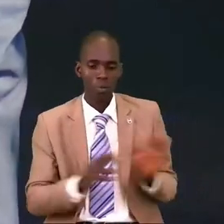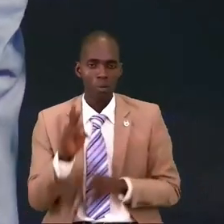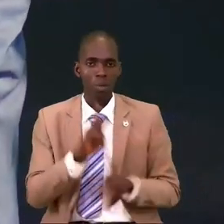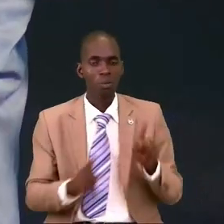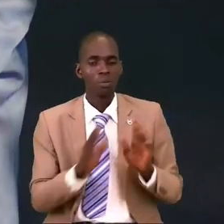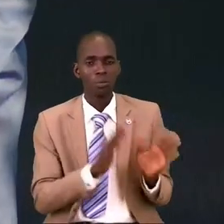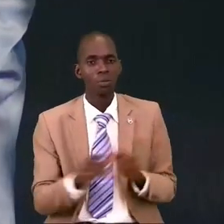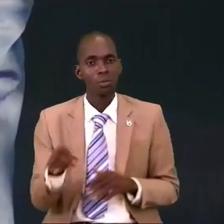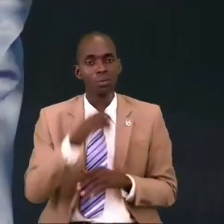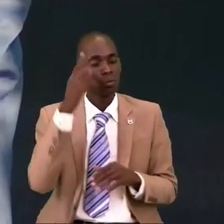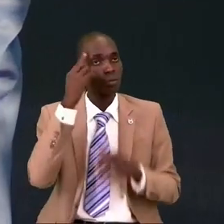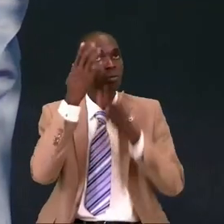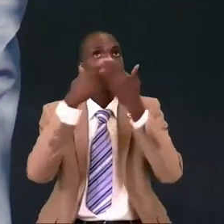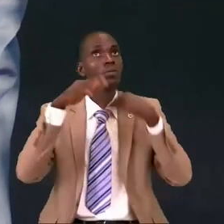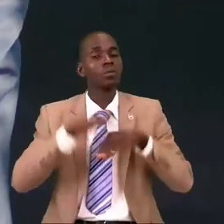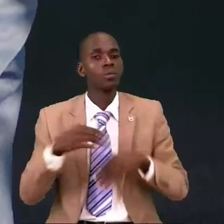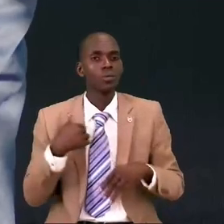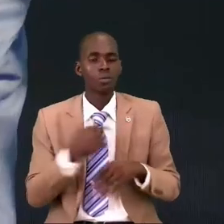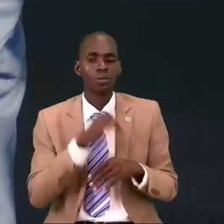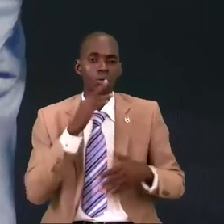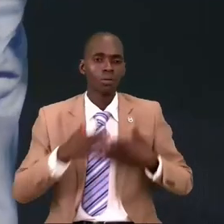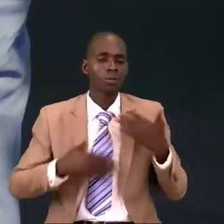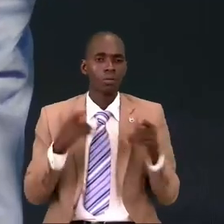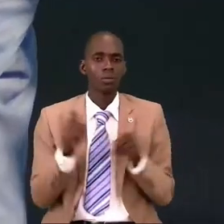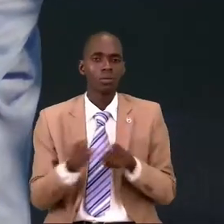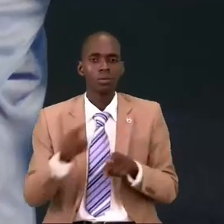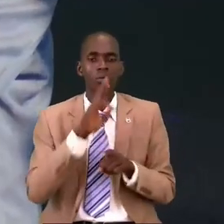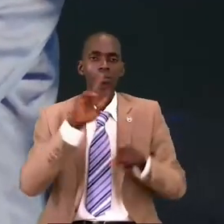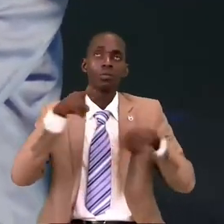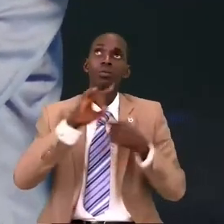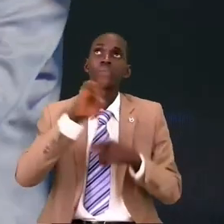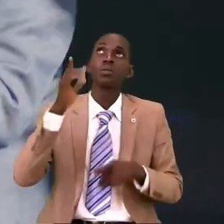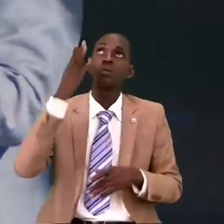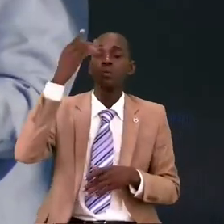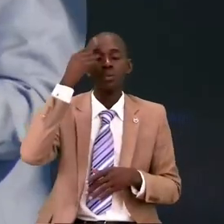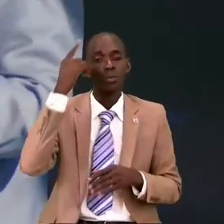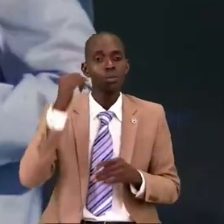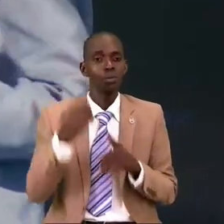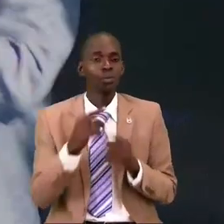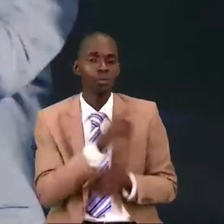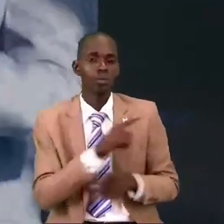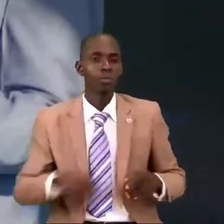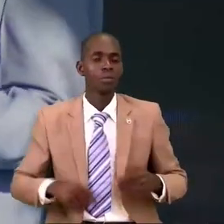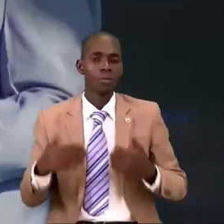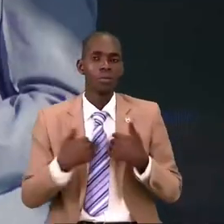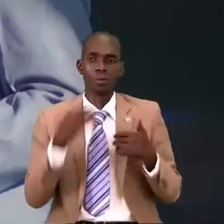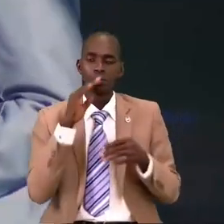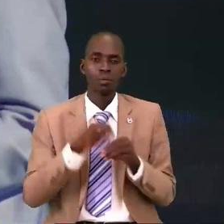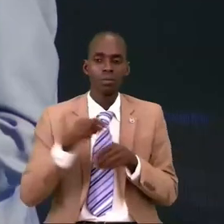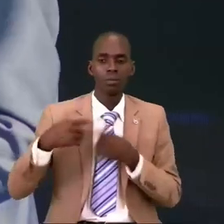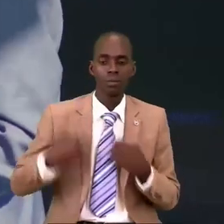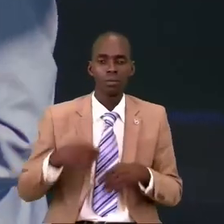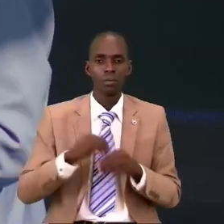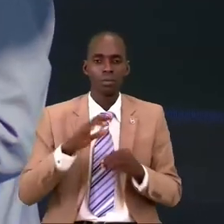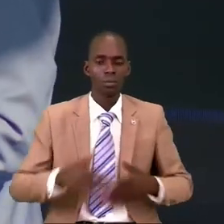que la parole du Seigneur a été dans ton cœur, dans ton esprit, dans ton cœur, dans ta vie personnelle, de façon